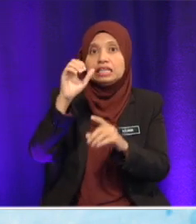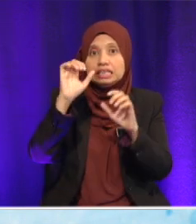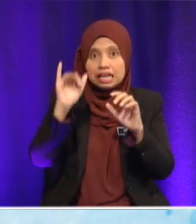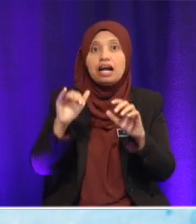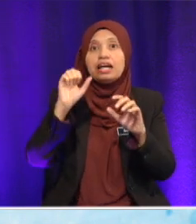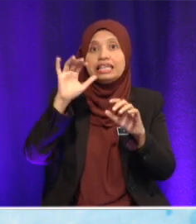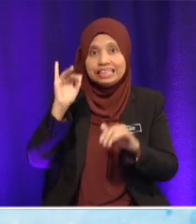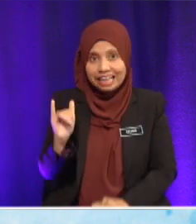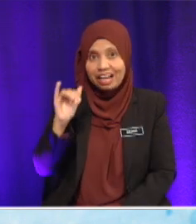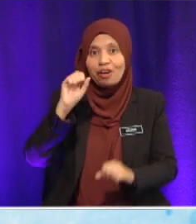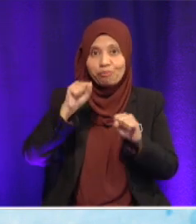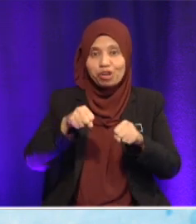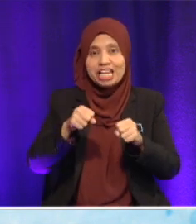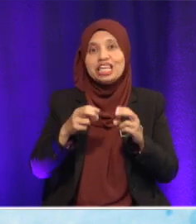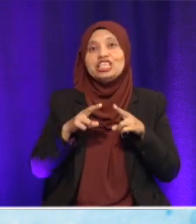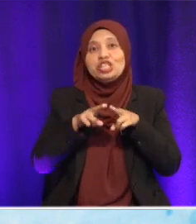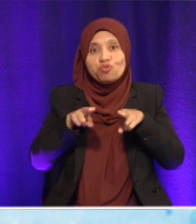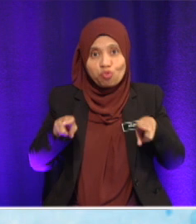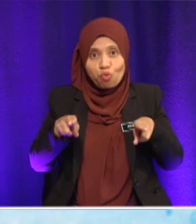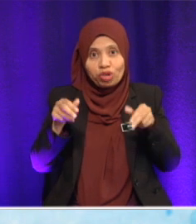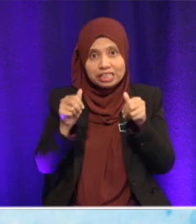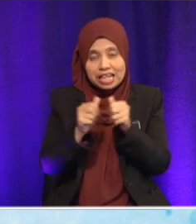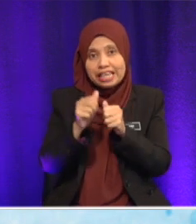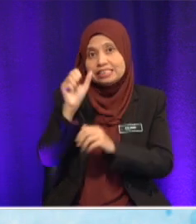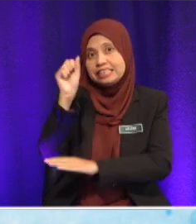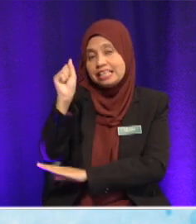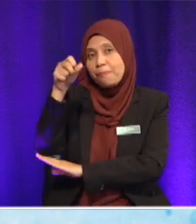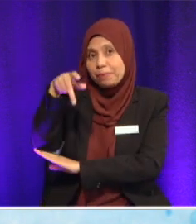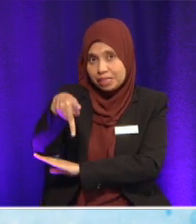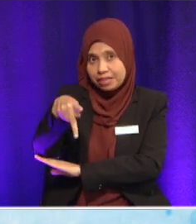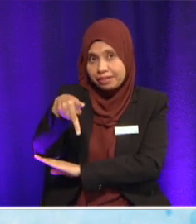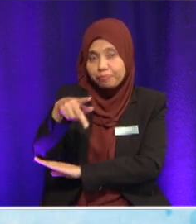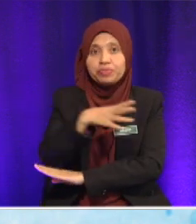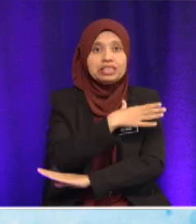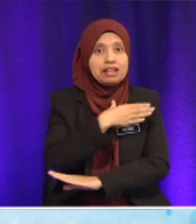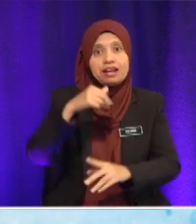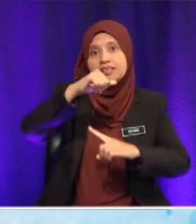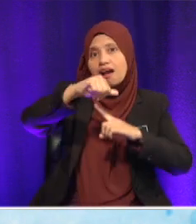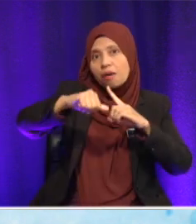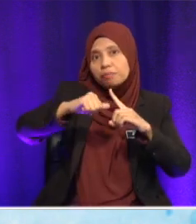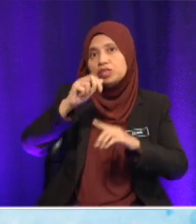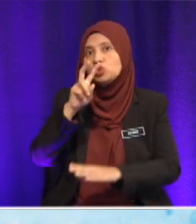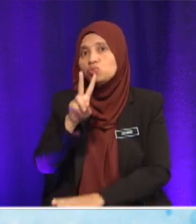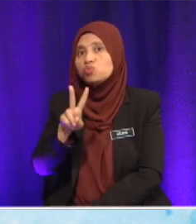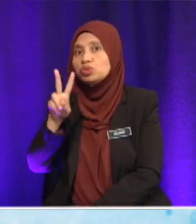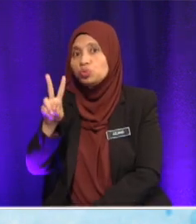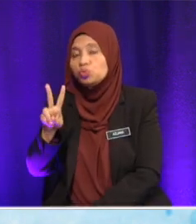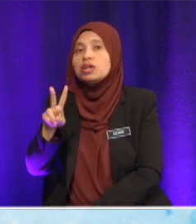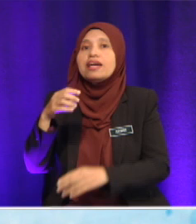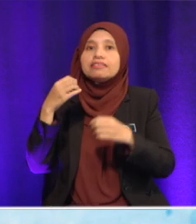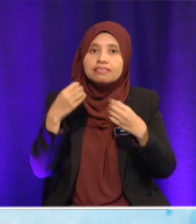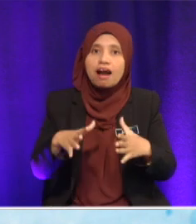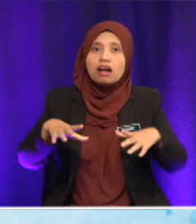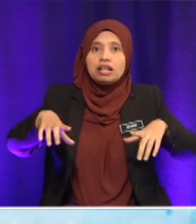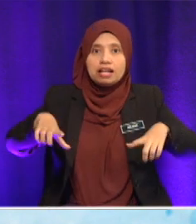diukur bagi setiap kandungan Oke dan apabila kedua-dua perkara ini telah dilaksanakan